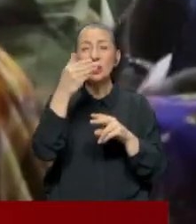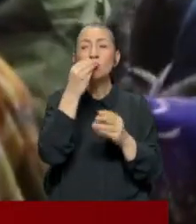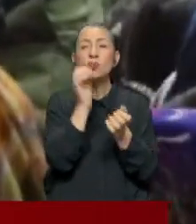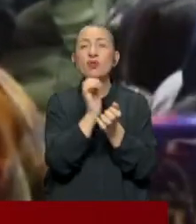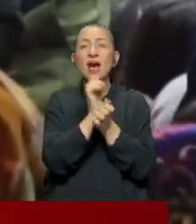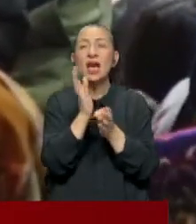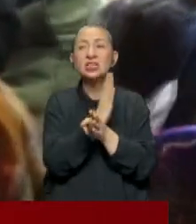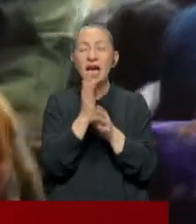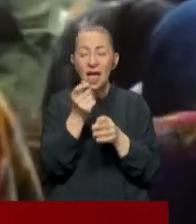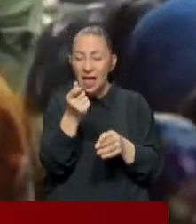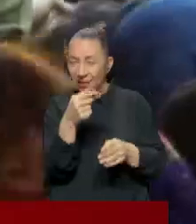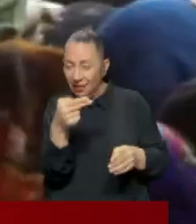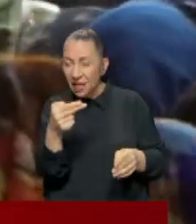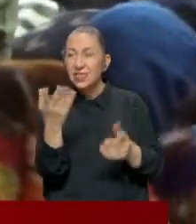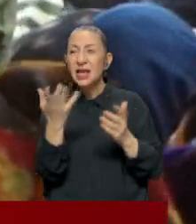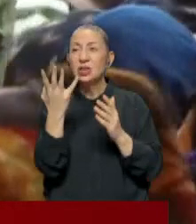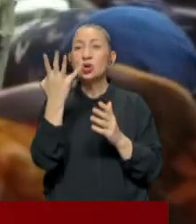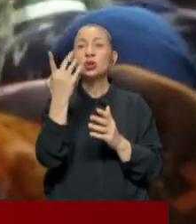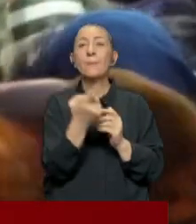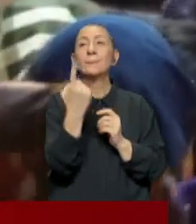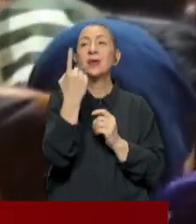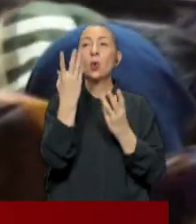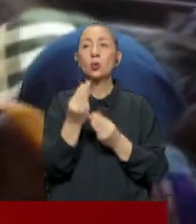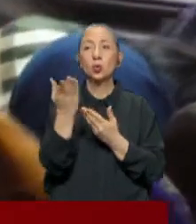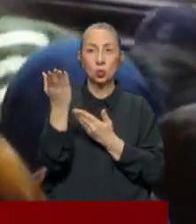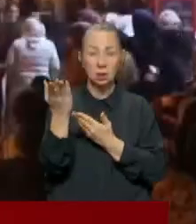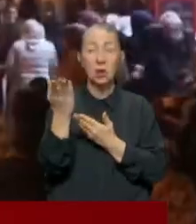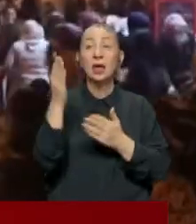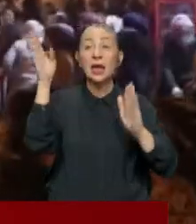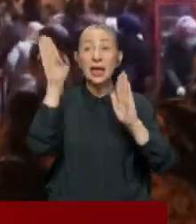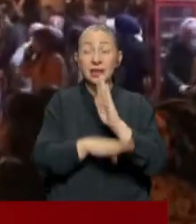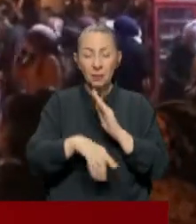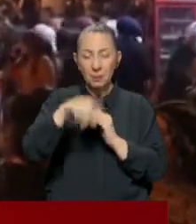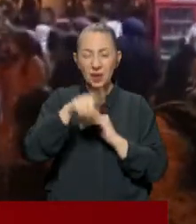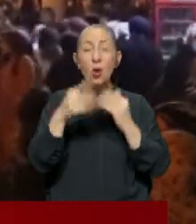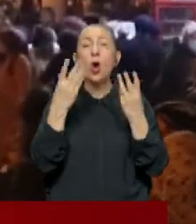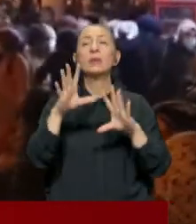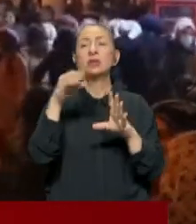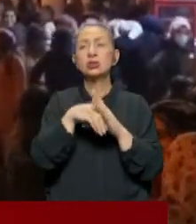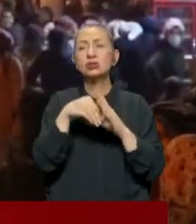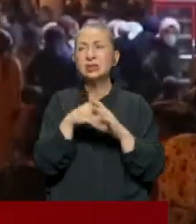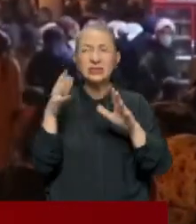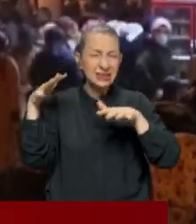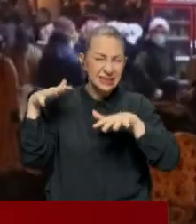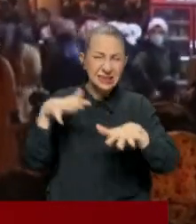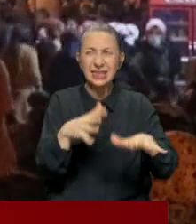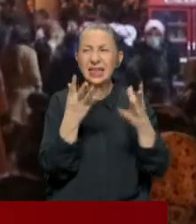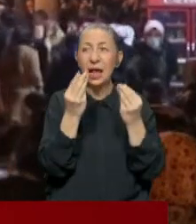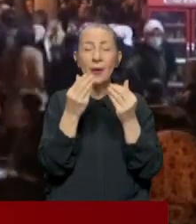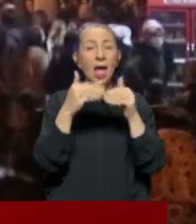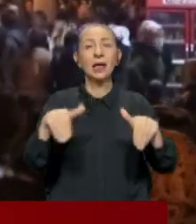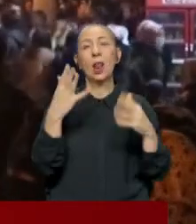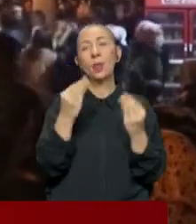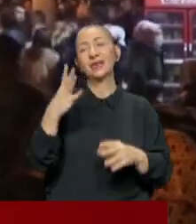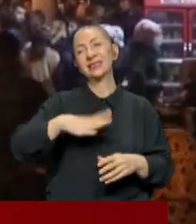mutfak eşyalarının etiketi neredeyse dörtte bir fiyatına düşürüldü. İndirim bir günlük olmadığı için izdiham yaşanmasına da